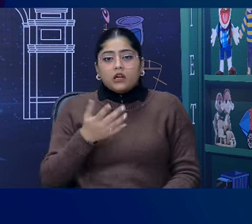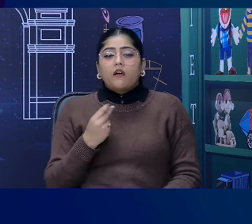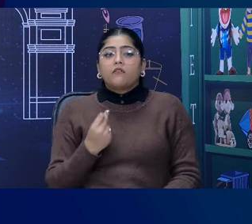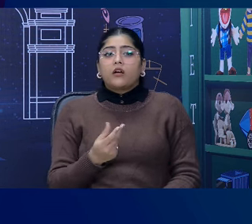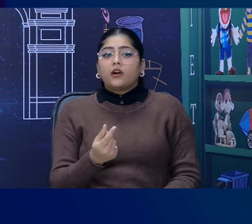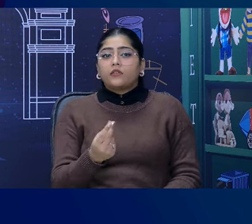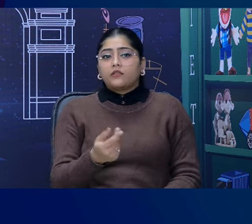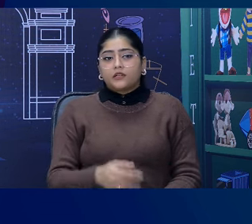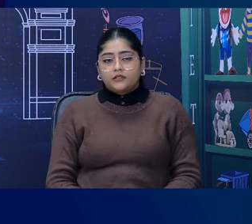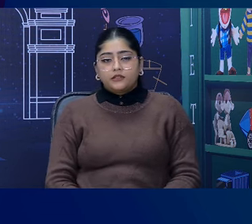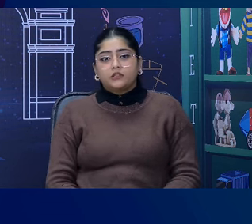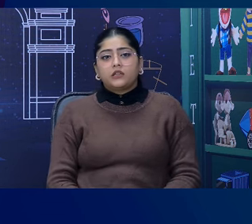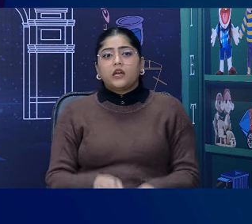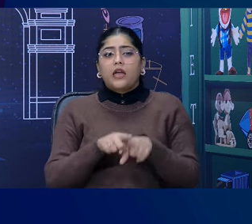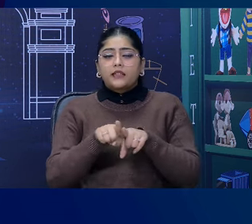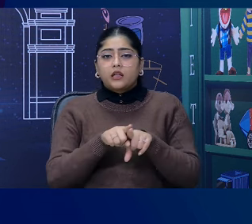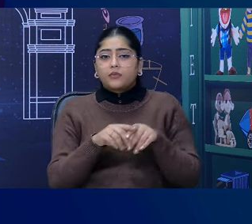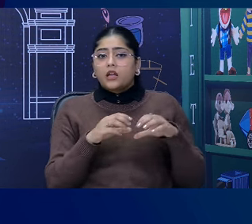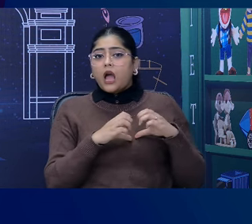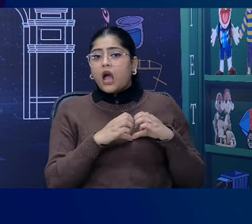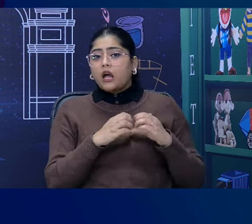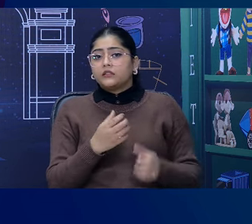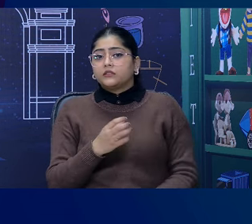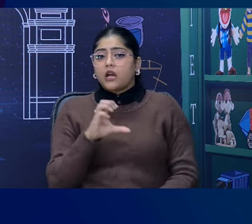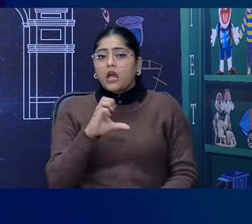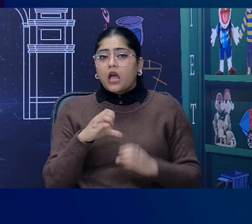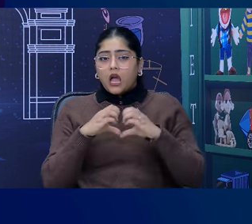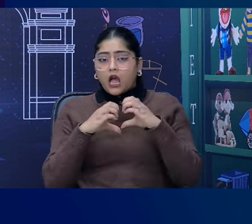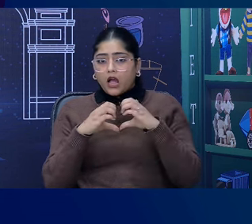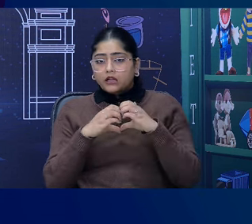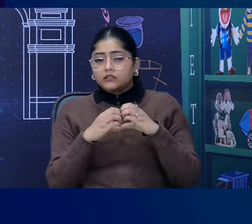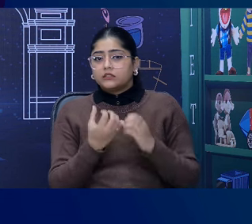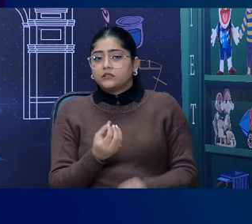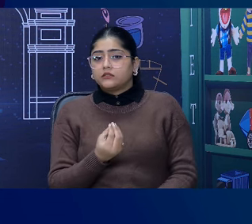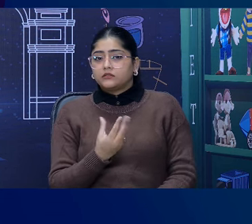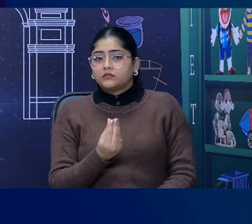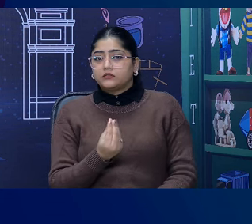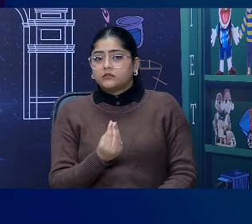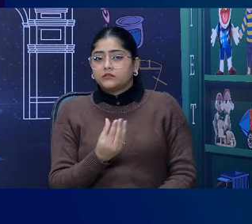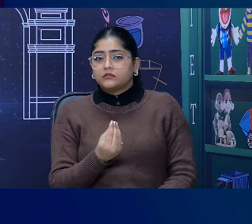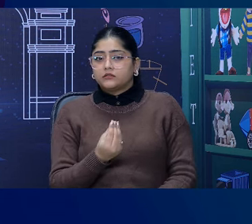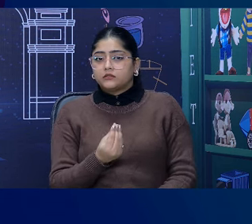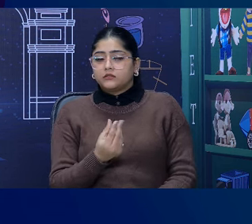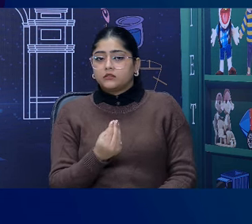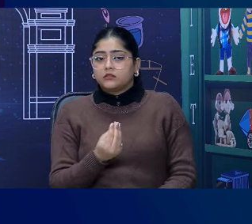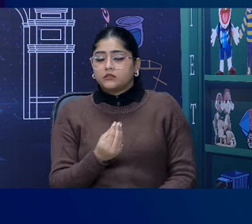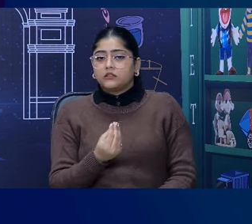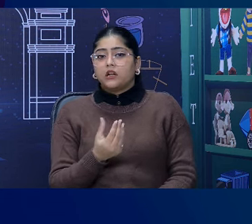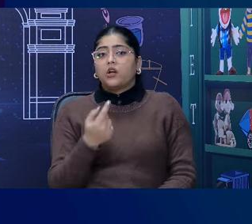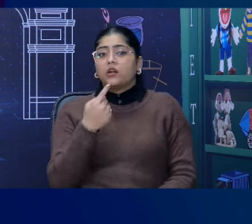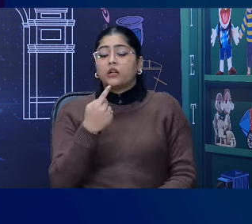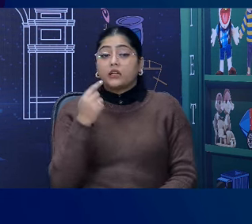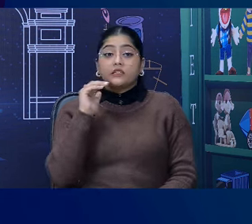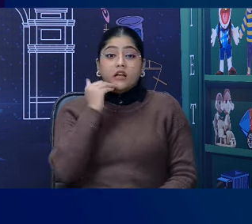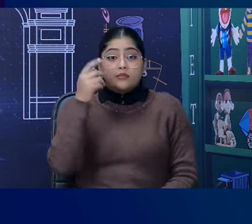हार्ट बीट में भी हम बोलते हैं नॉर्मली एक इंसान 72 टाइम हा बीट्स करता है लेकिन स्ट्रेसफुल